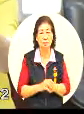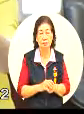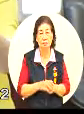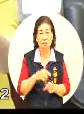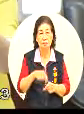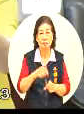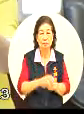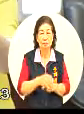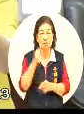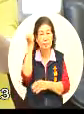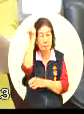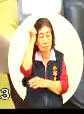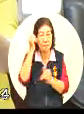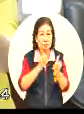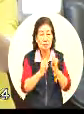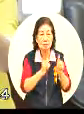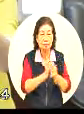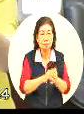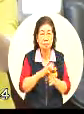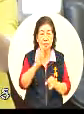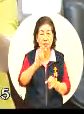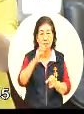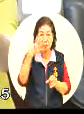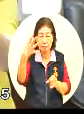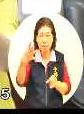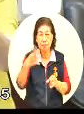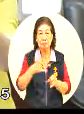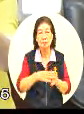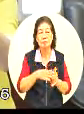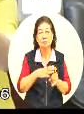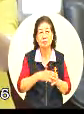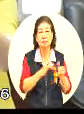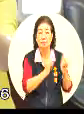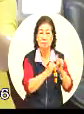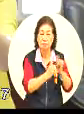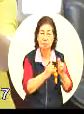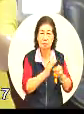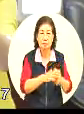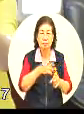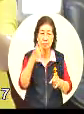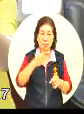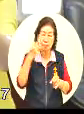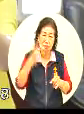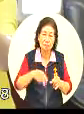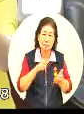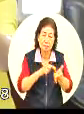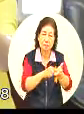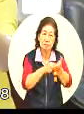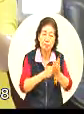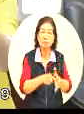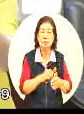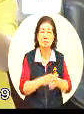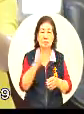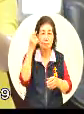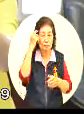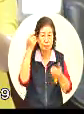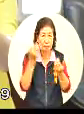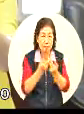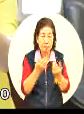的住户哦，34户住户一再的陈情，一再反映哦，一直质疑